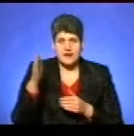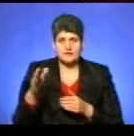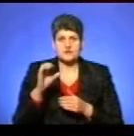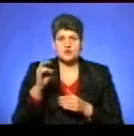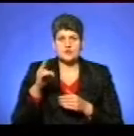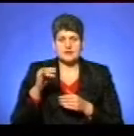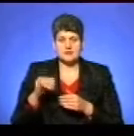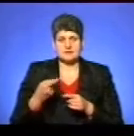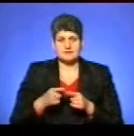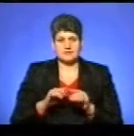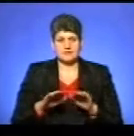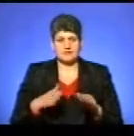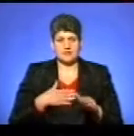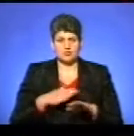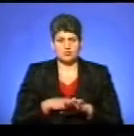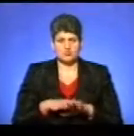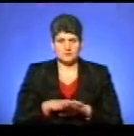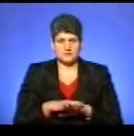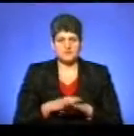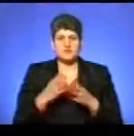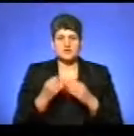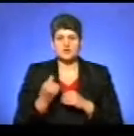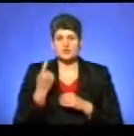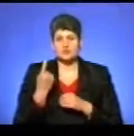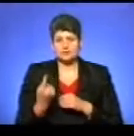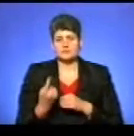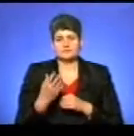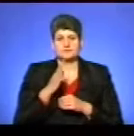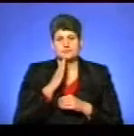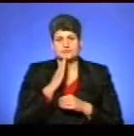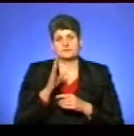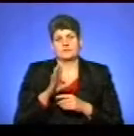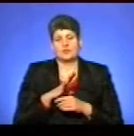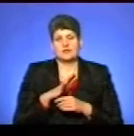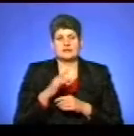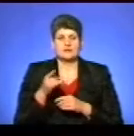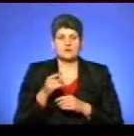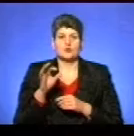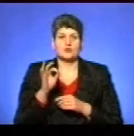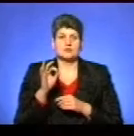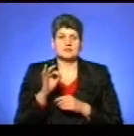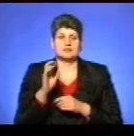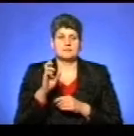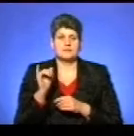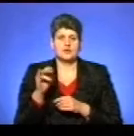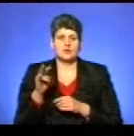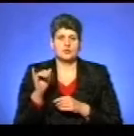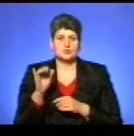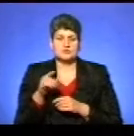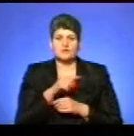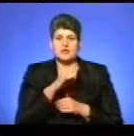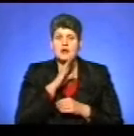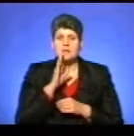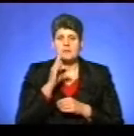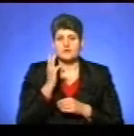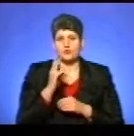соціалізації таких дітей в нашому суспільстві. Ще однією героїною відеосюжету стала тернополянка Оксана Білоус. Вона мама